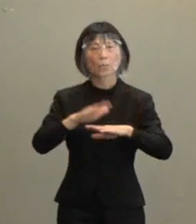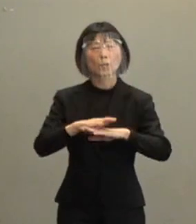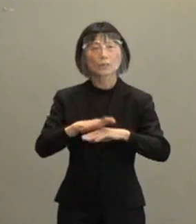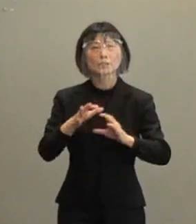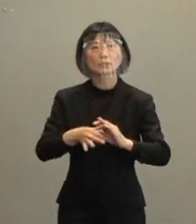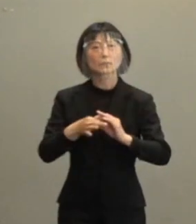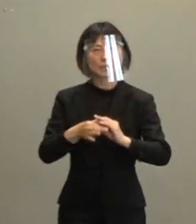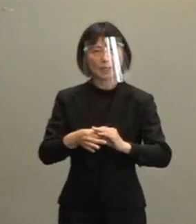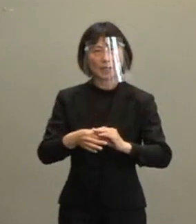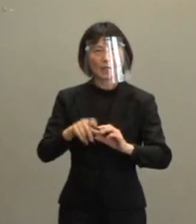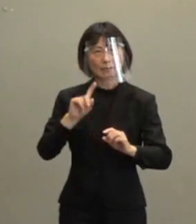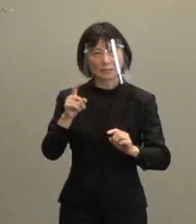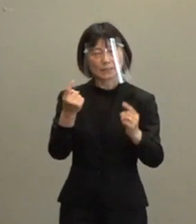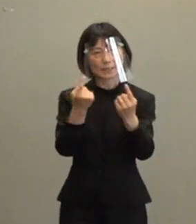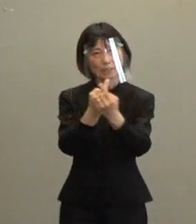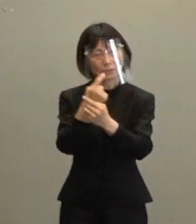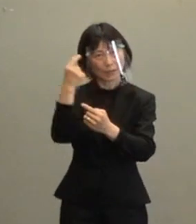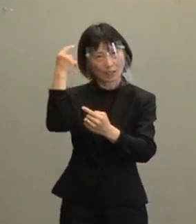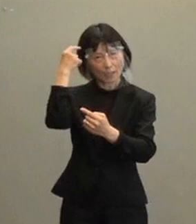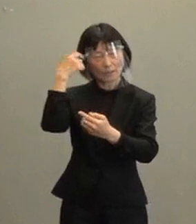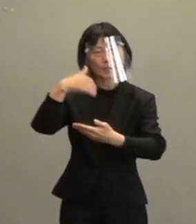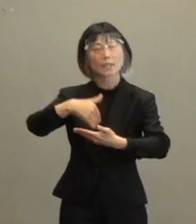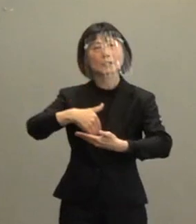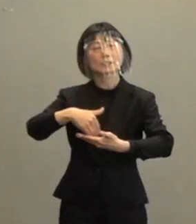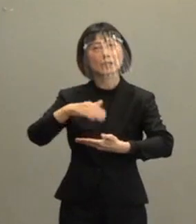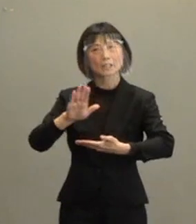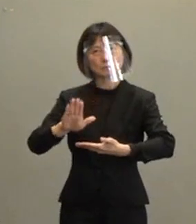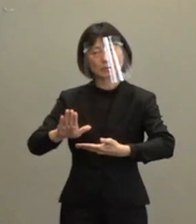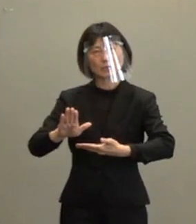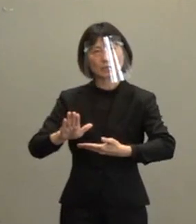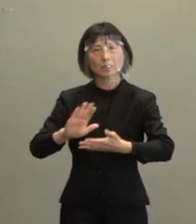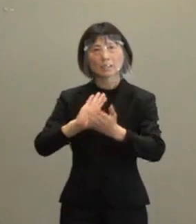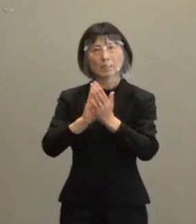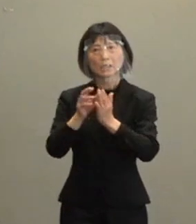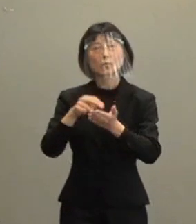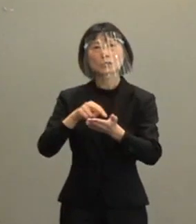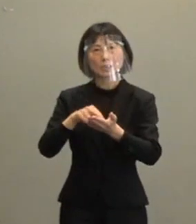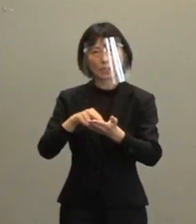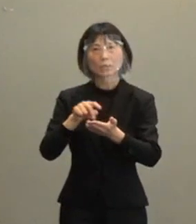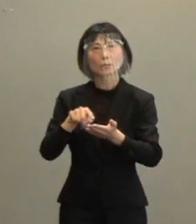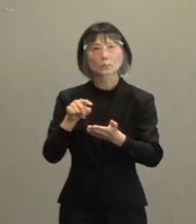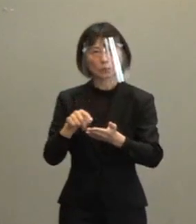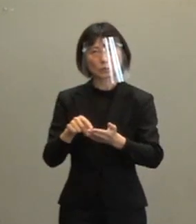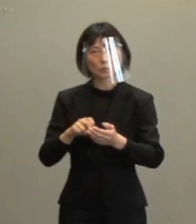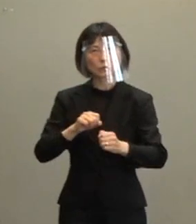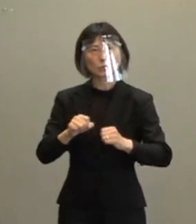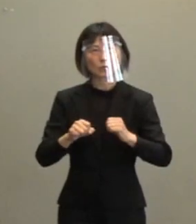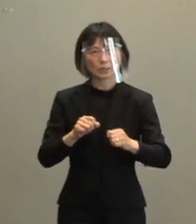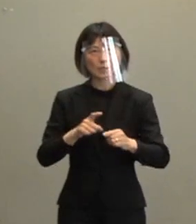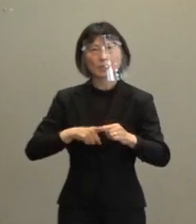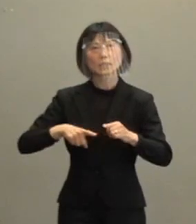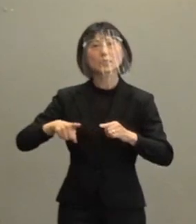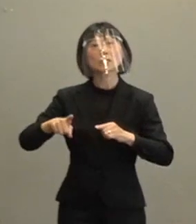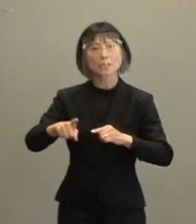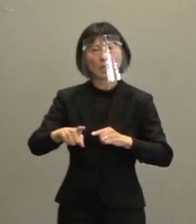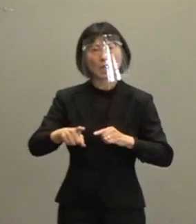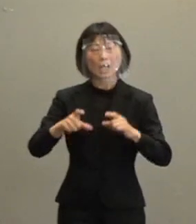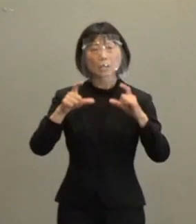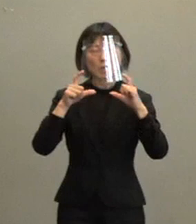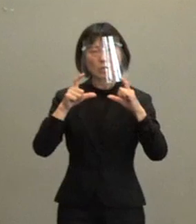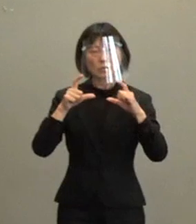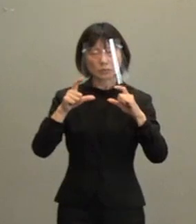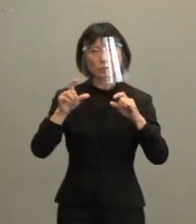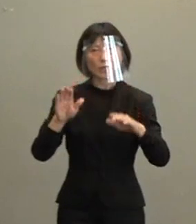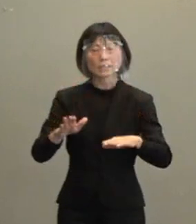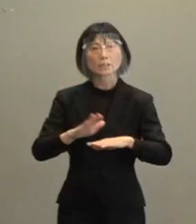ですね、まあ、見直しを考えているというような話だったと思います。県ではこういった政府の動きに、まあ、先にしてこうマスク着用のあり方について